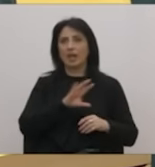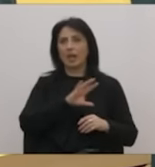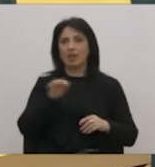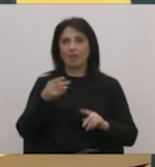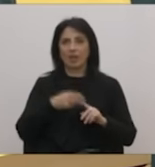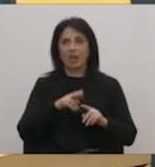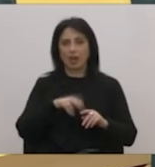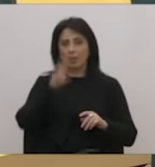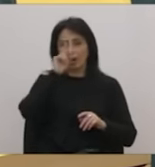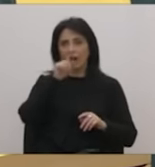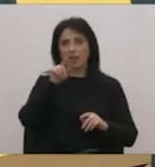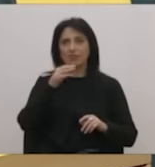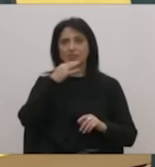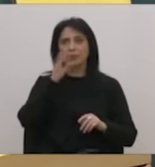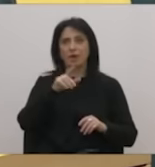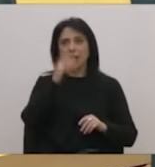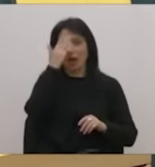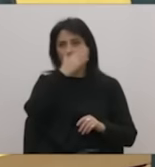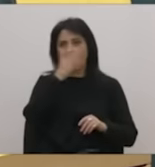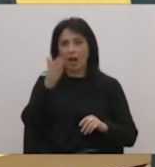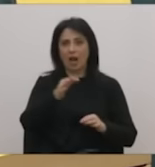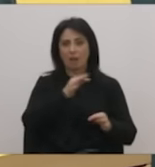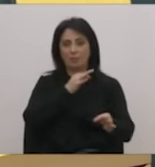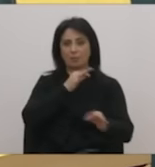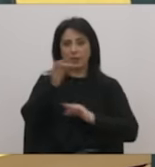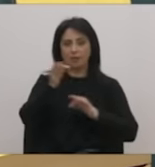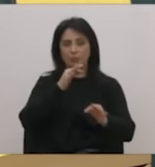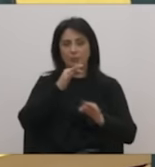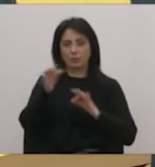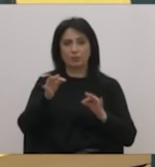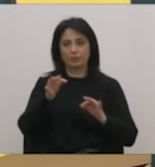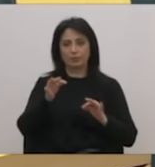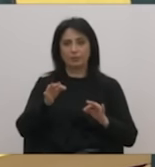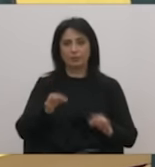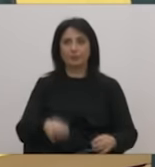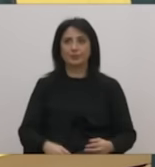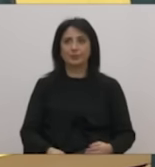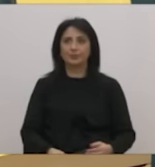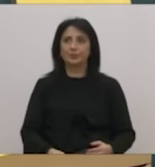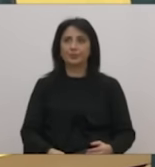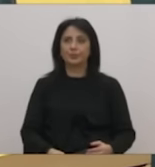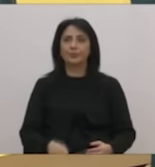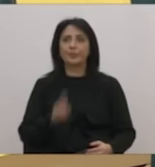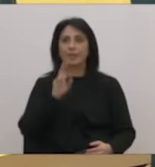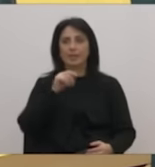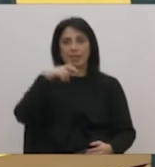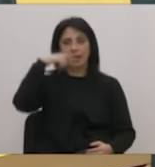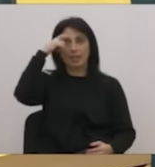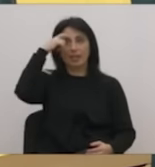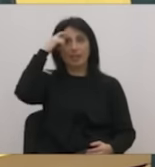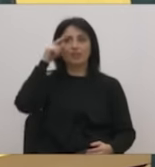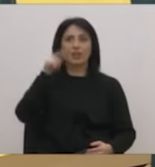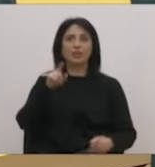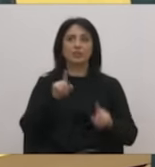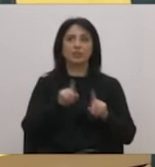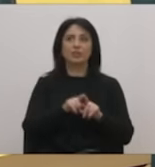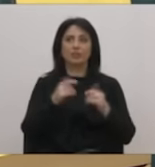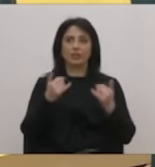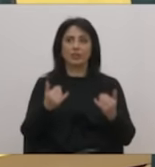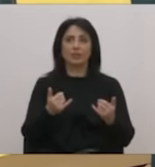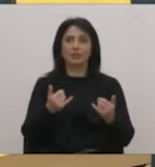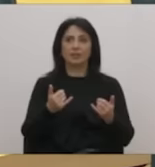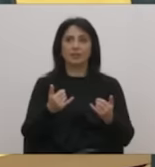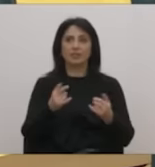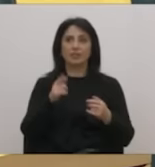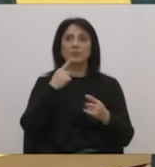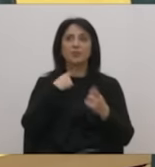ამ ხელისუფალს მერე ხალხმა გასცა ძალიან კარგი და საკადრისი პასუხი. Და ბიძინა ივანიშვილსაც აქვს ეს